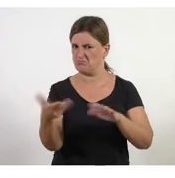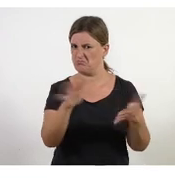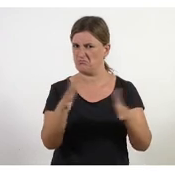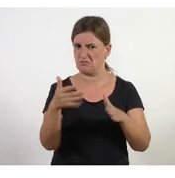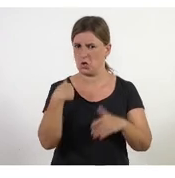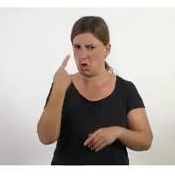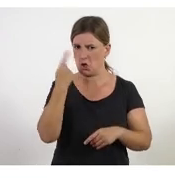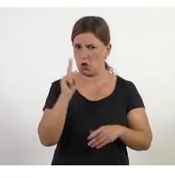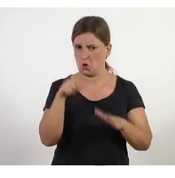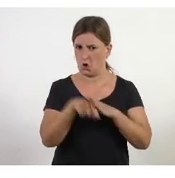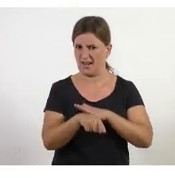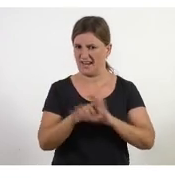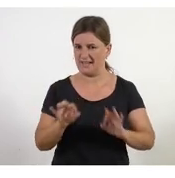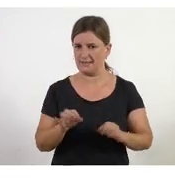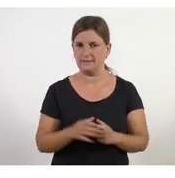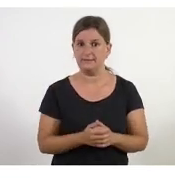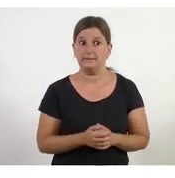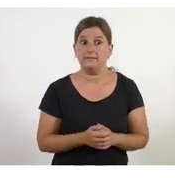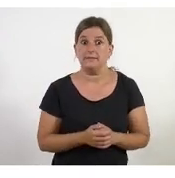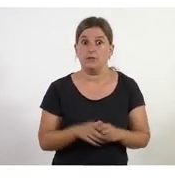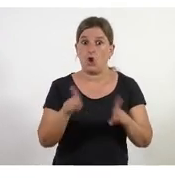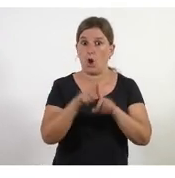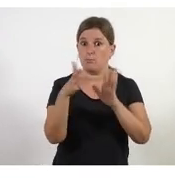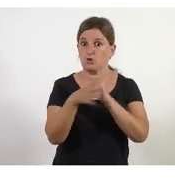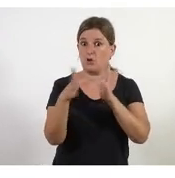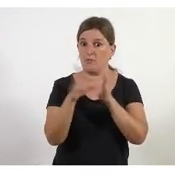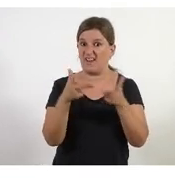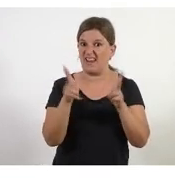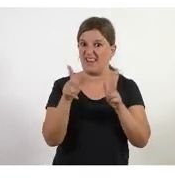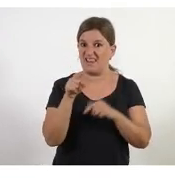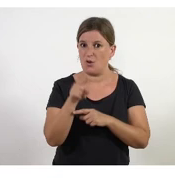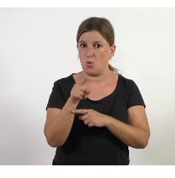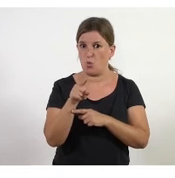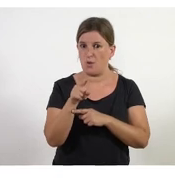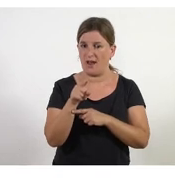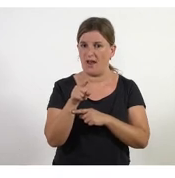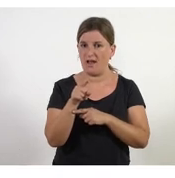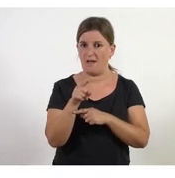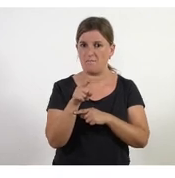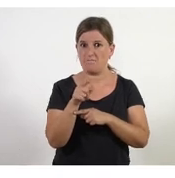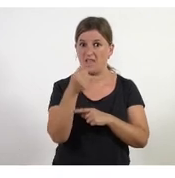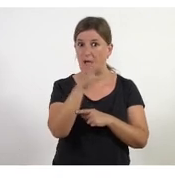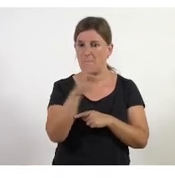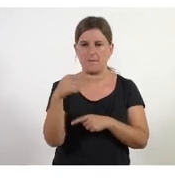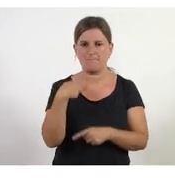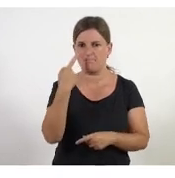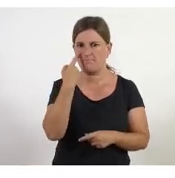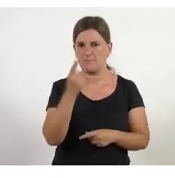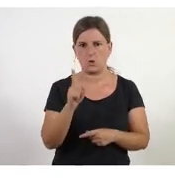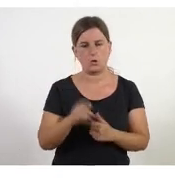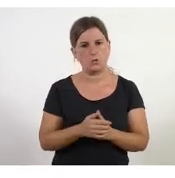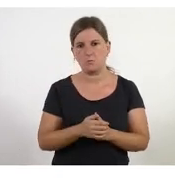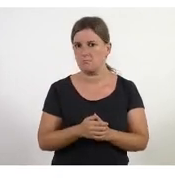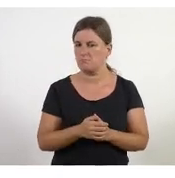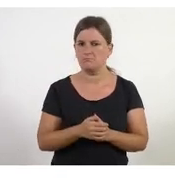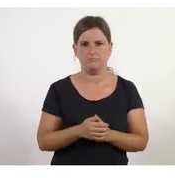profunditat, però... Doncs com a software lliure d'aplicacions d'aquest tipus, jo no. Personalment no he treballat amb